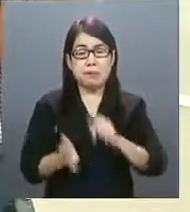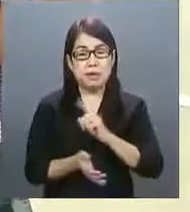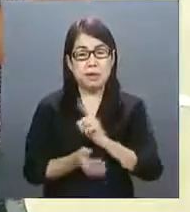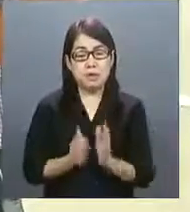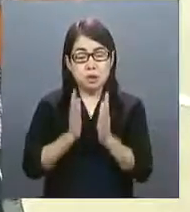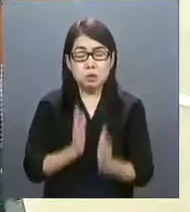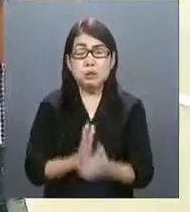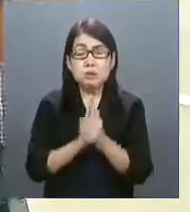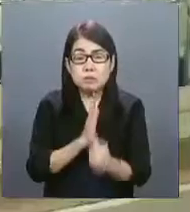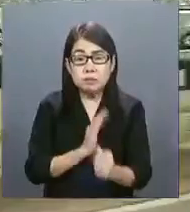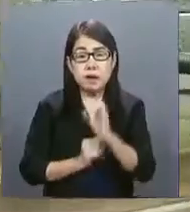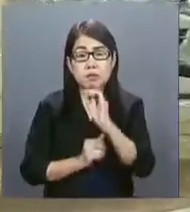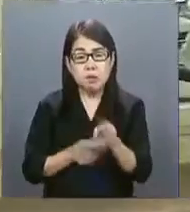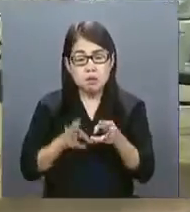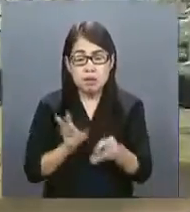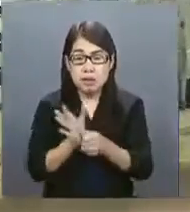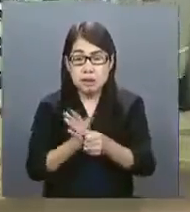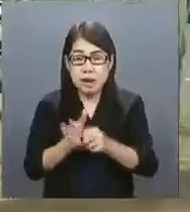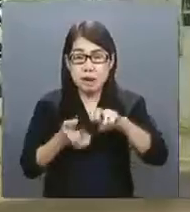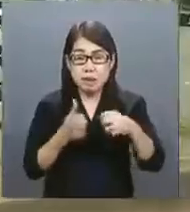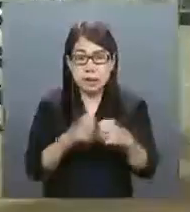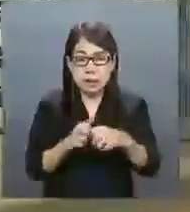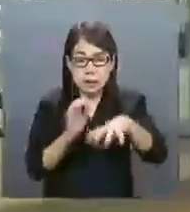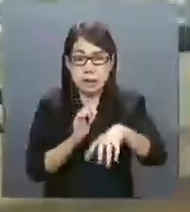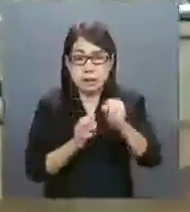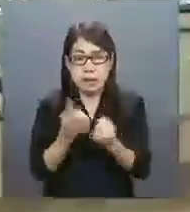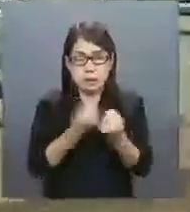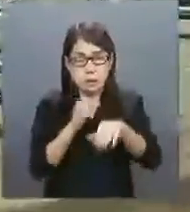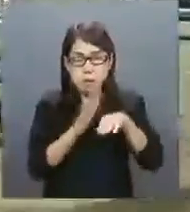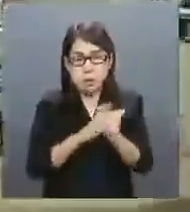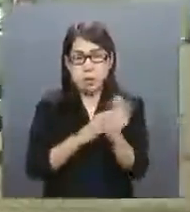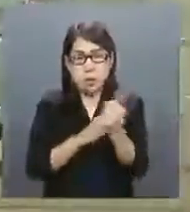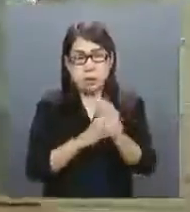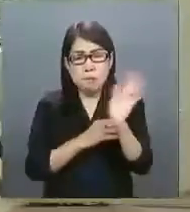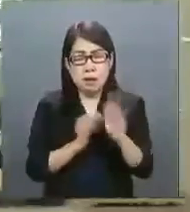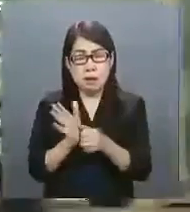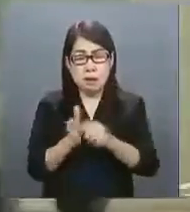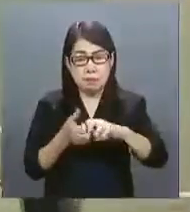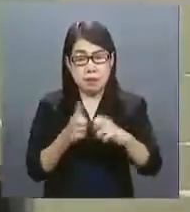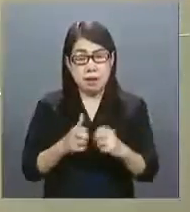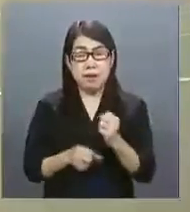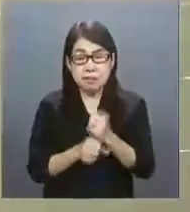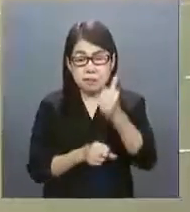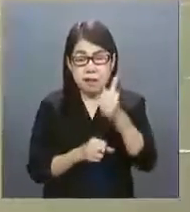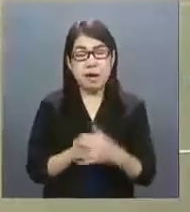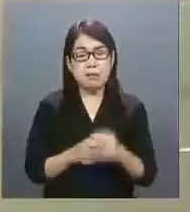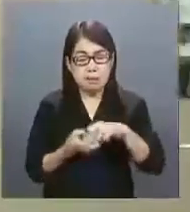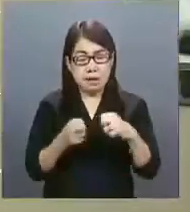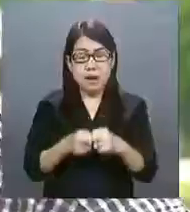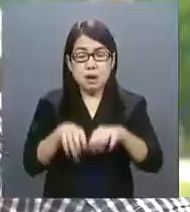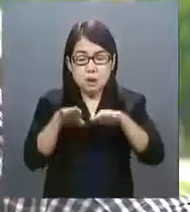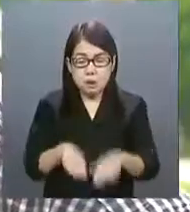ว่าการแก้ปัญหาด้วยการลดความเร็วในเขตเมืองลงส่งผลให้อัตราการเสียชีวิตจากอุบัติเหตุทางถนนลดลงกว่าครึ่งด้ว